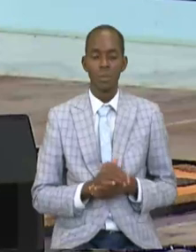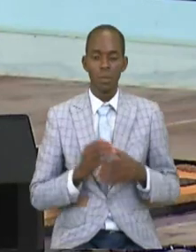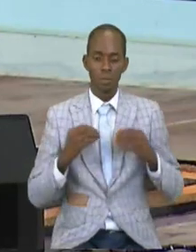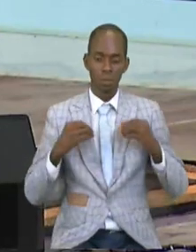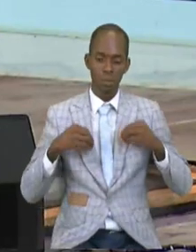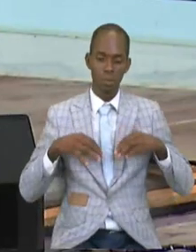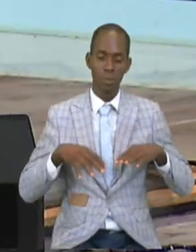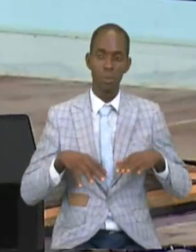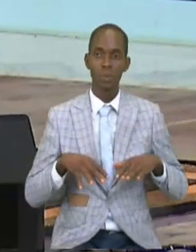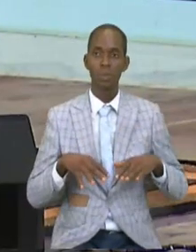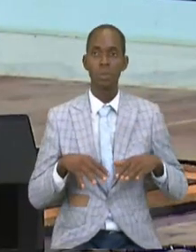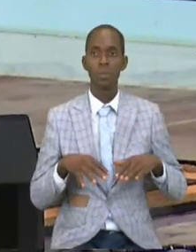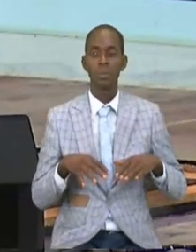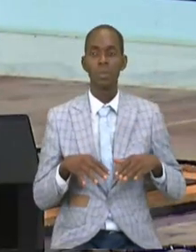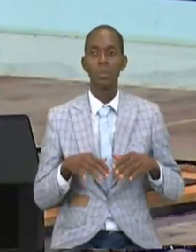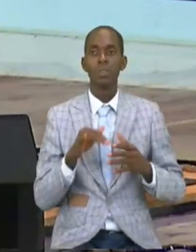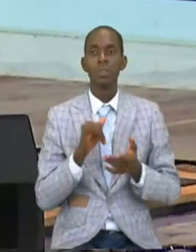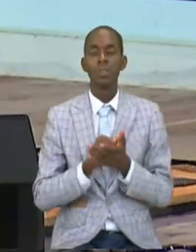La dépression,